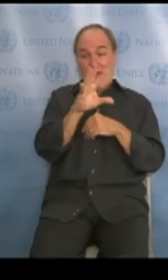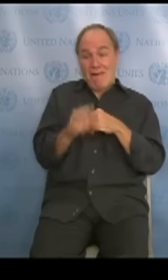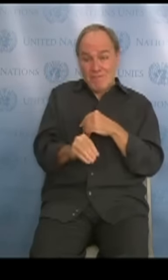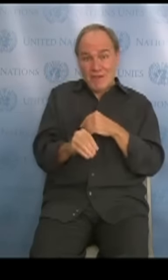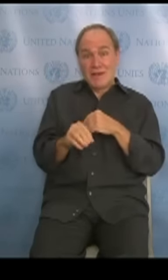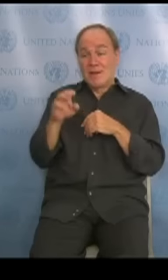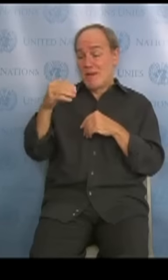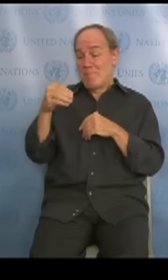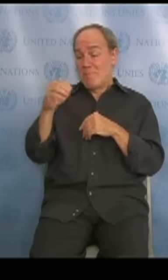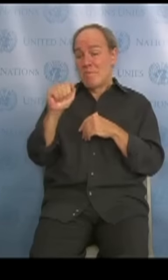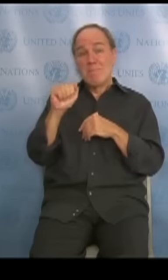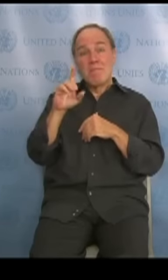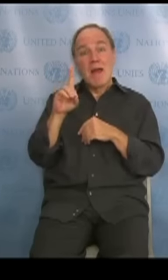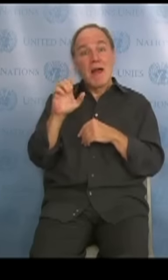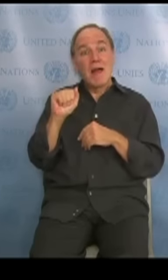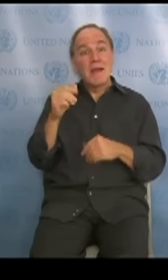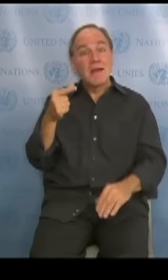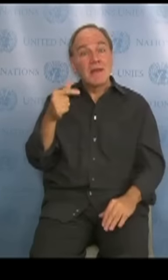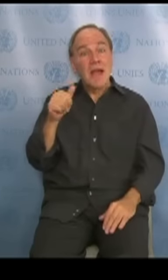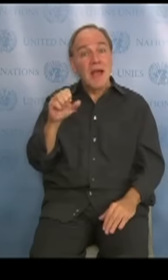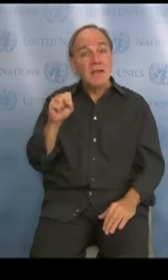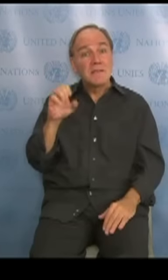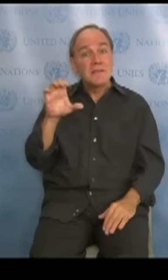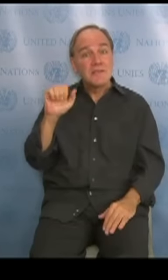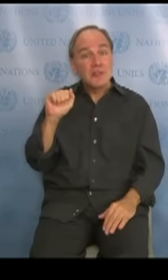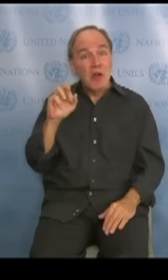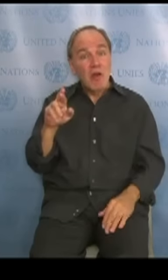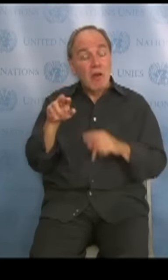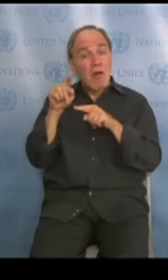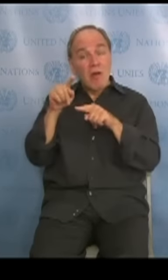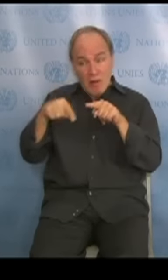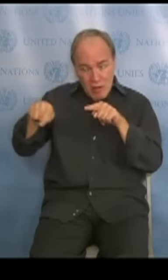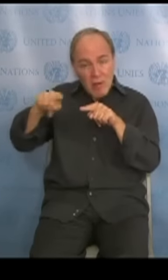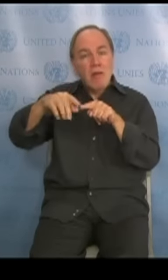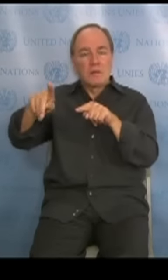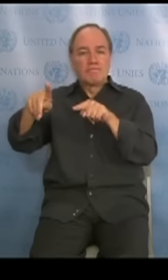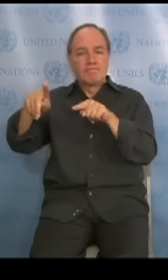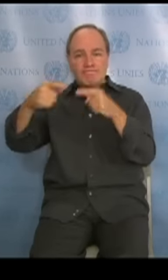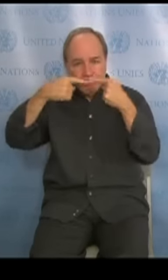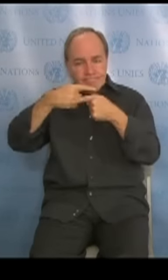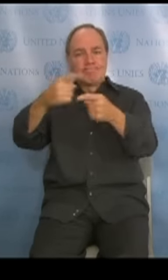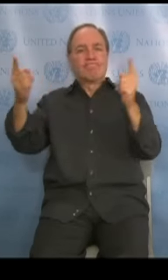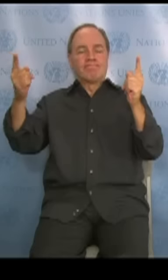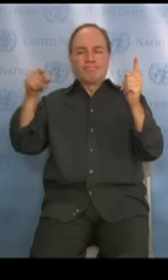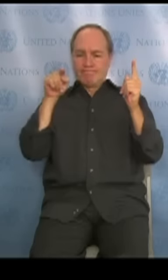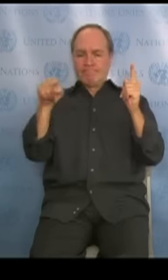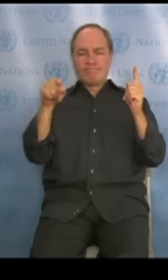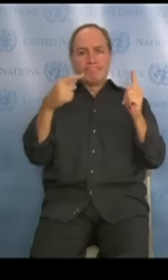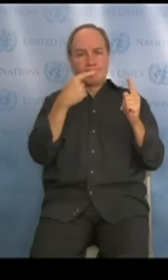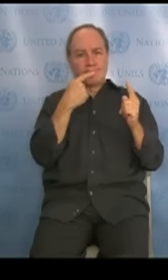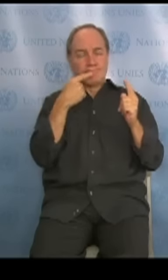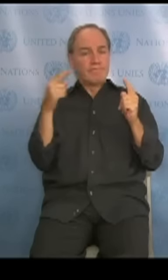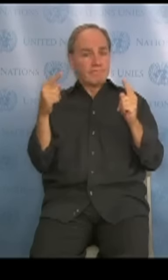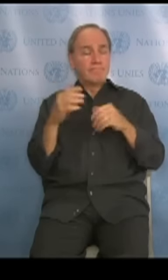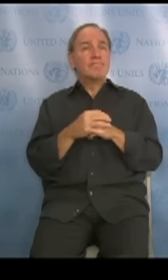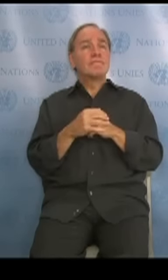À travers cet appel, ils expriment leur conviction que le développement